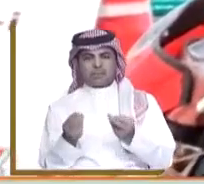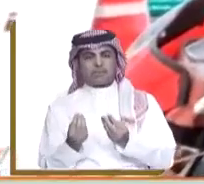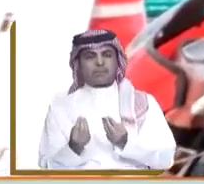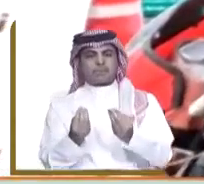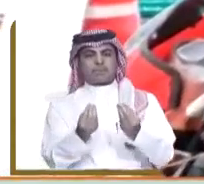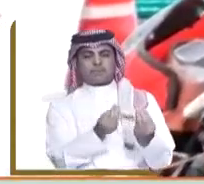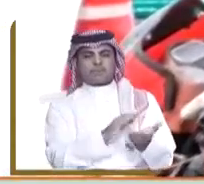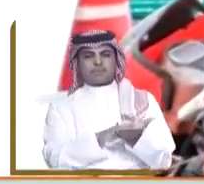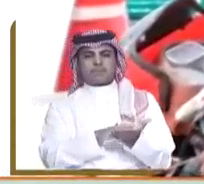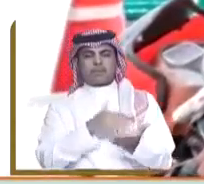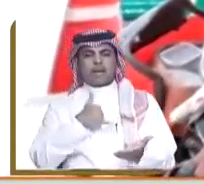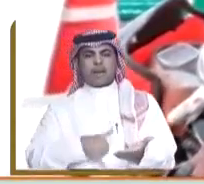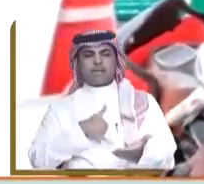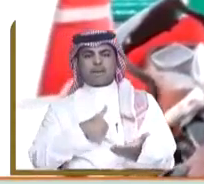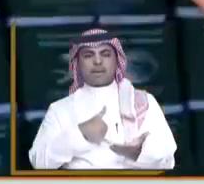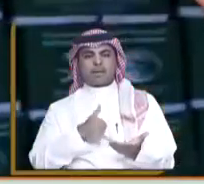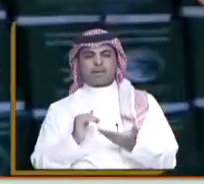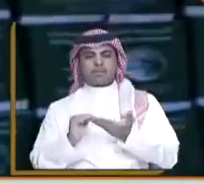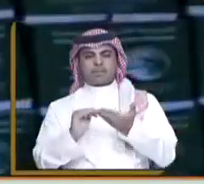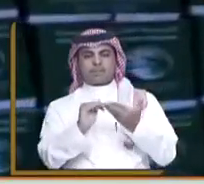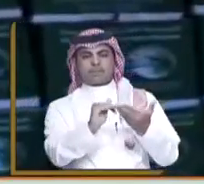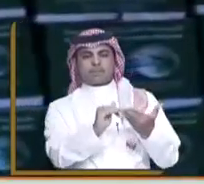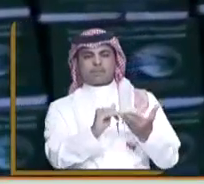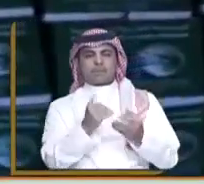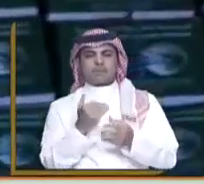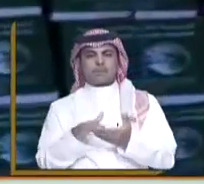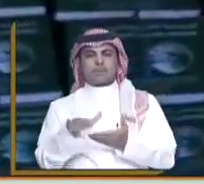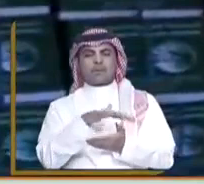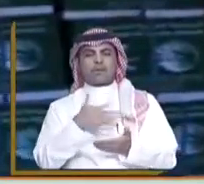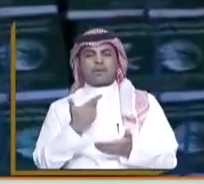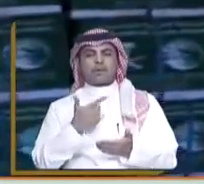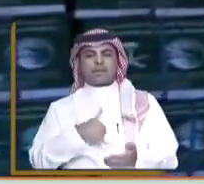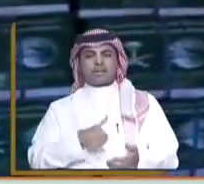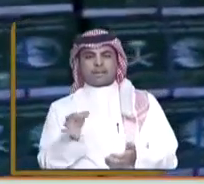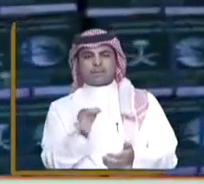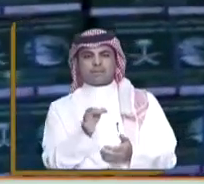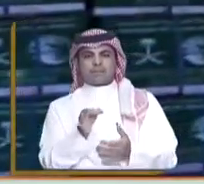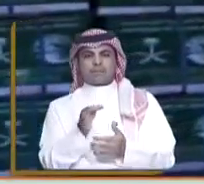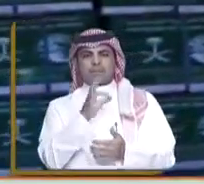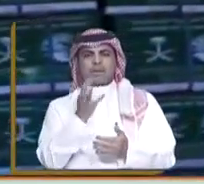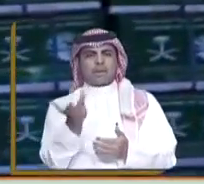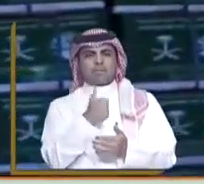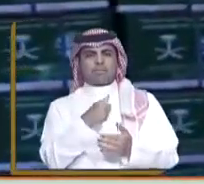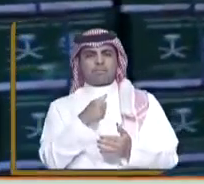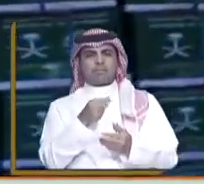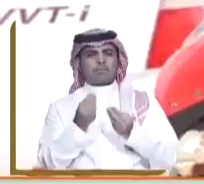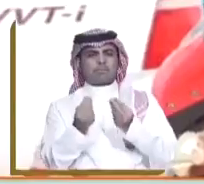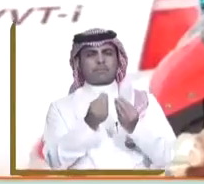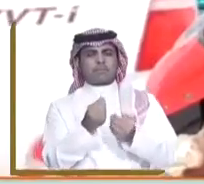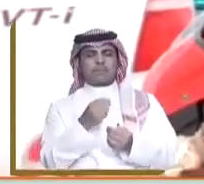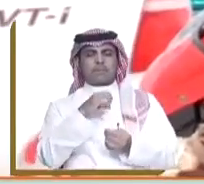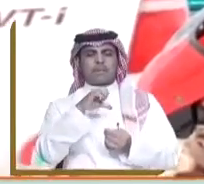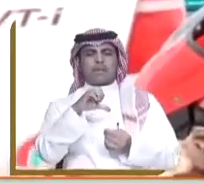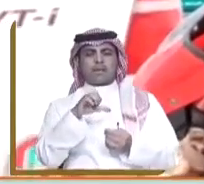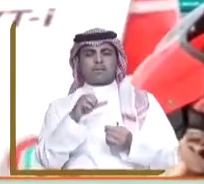في مديريات الغيظه وحصوين والمسيله بمحافظه المهره استفاد منها اكثر من 7900